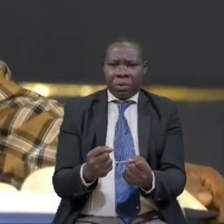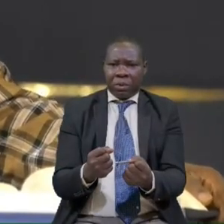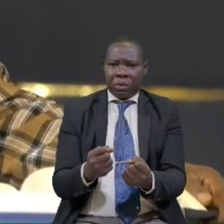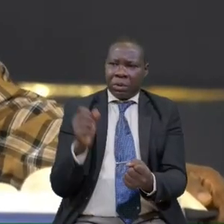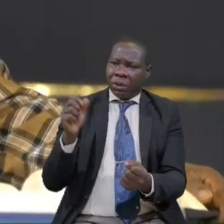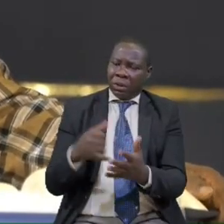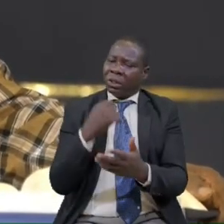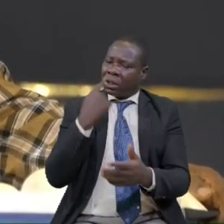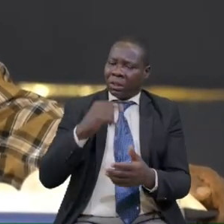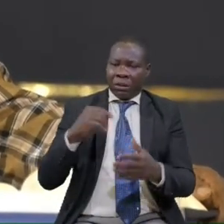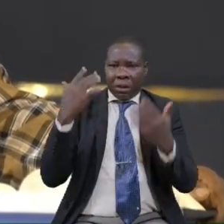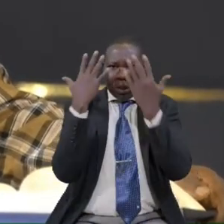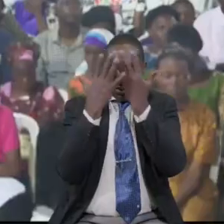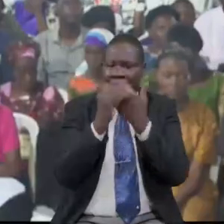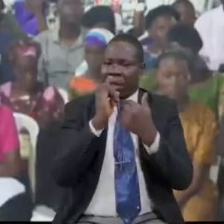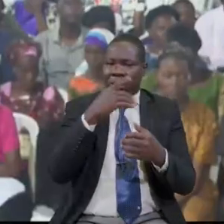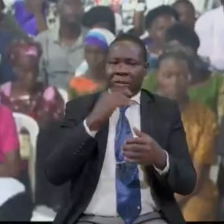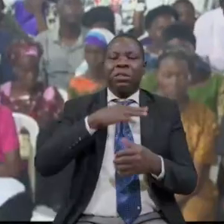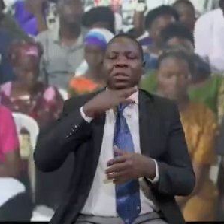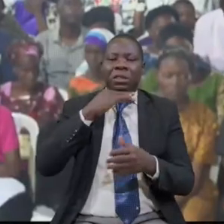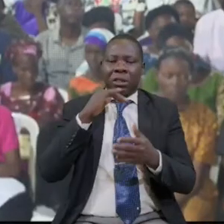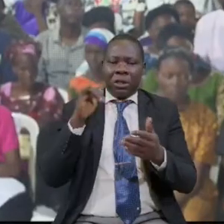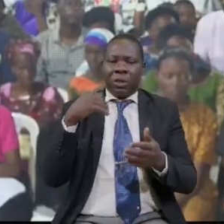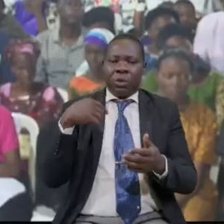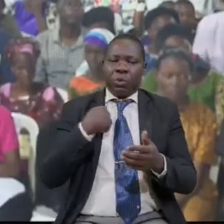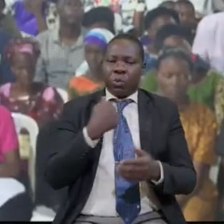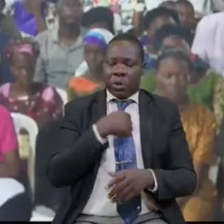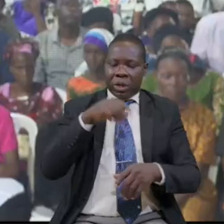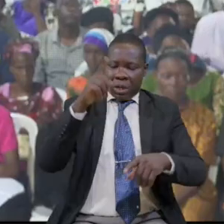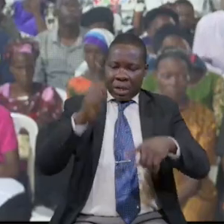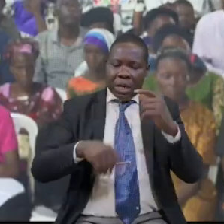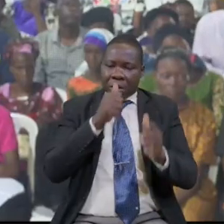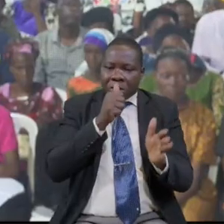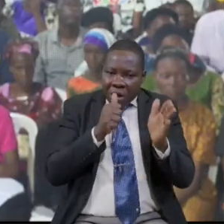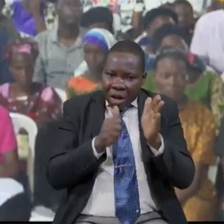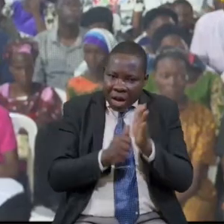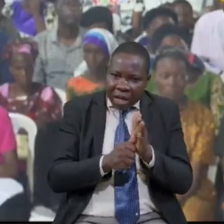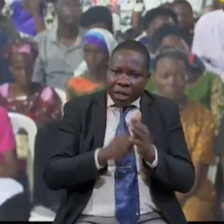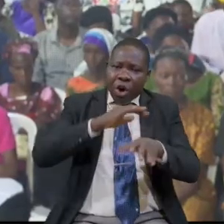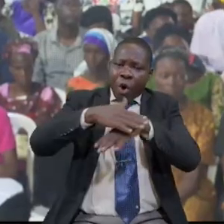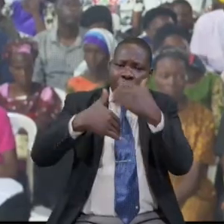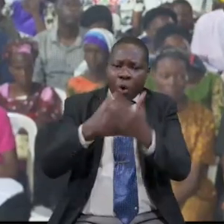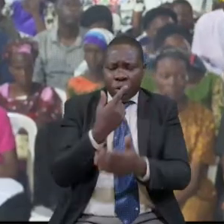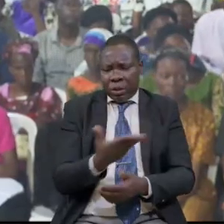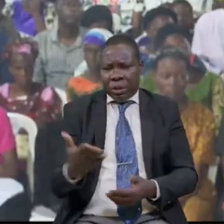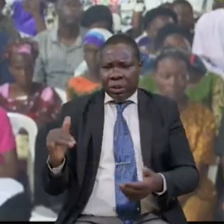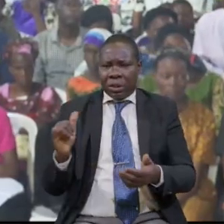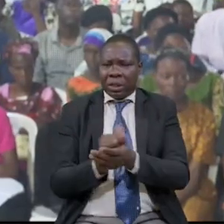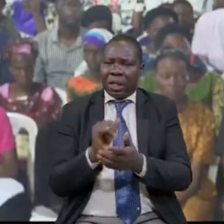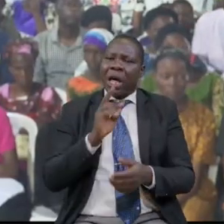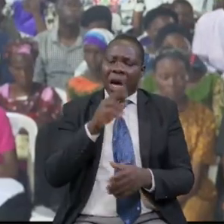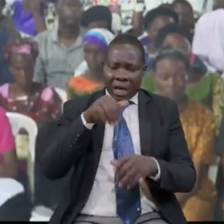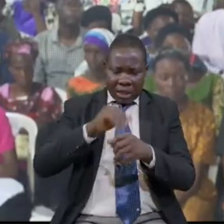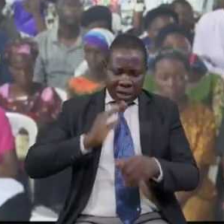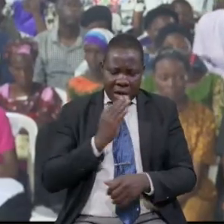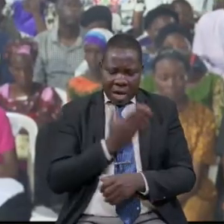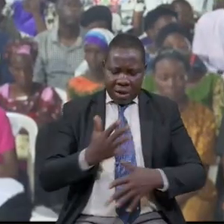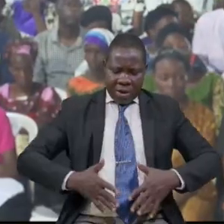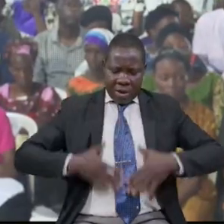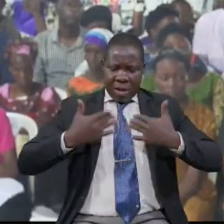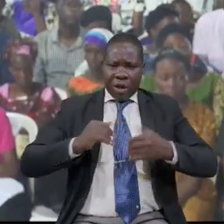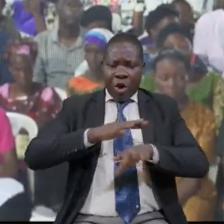Et la noire est la tâche qu'on ne peut cacher. C'est-à-dire les choses qui étaient dans nos vies,